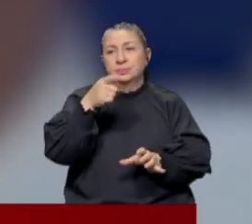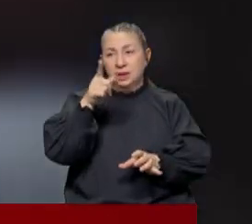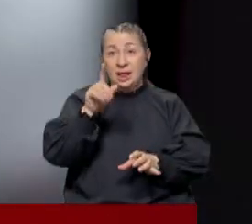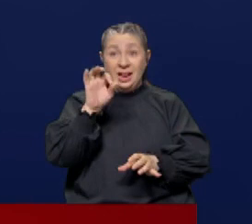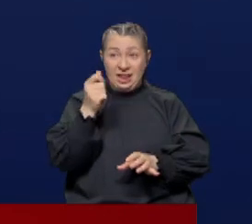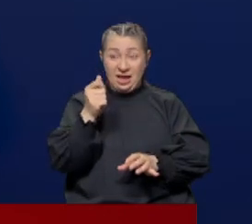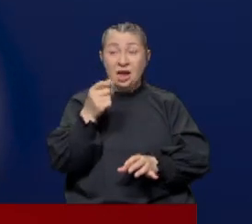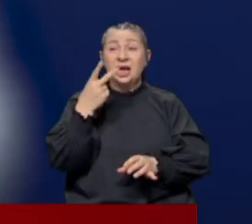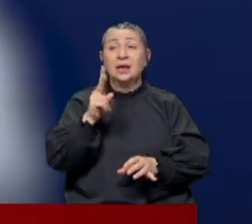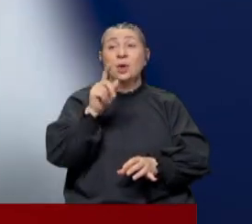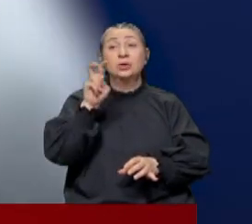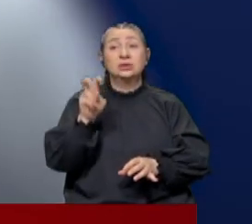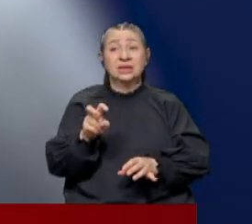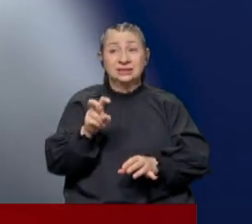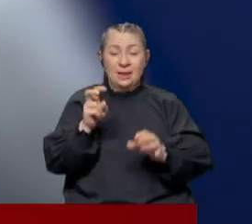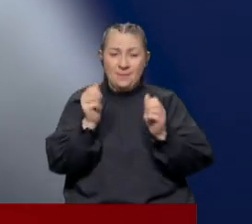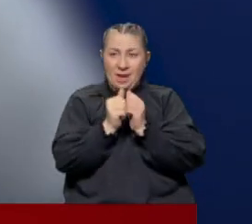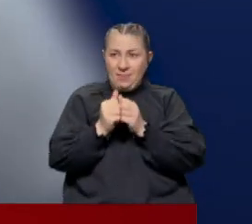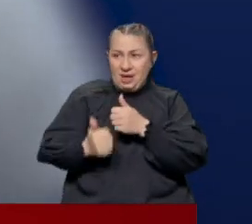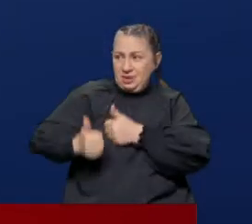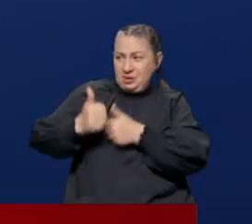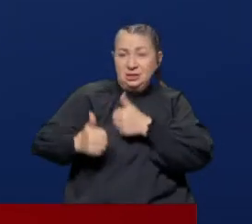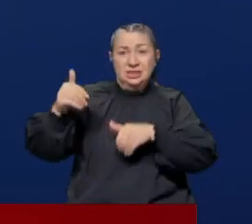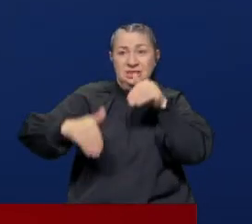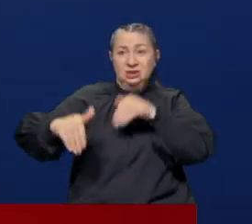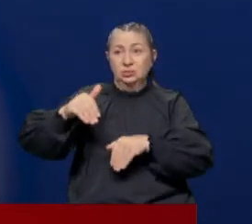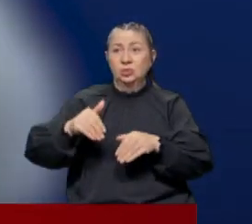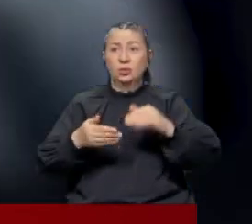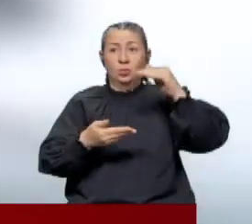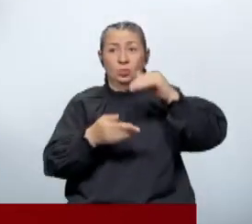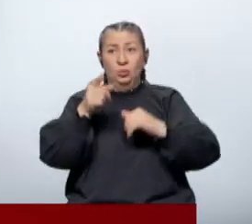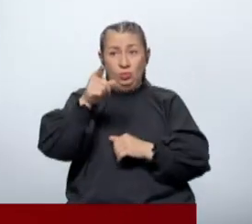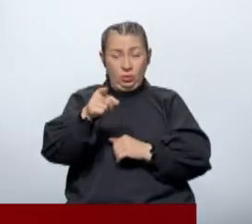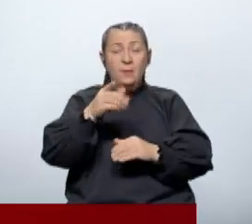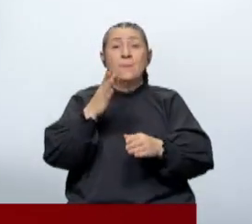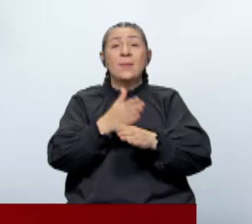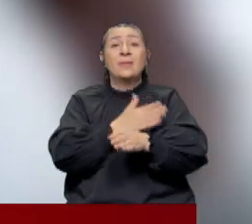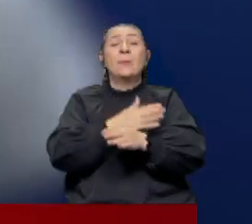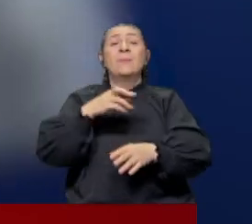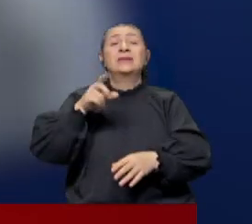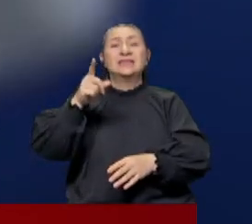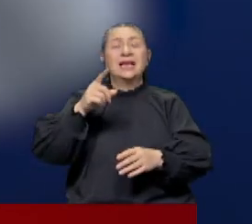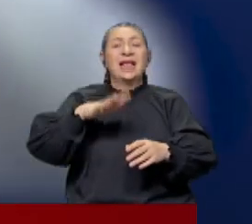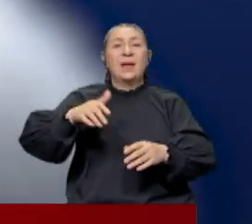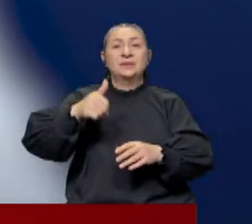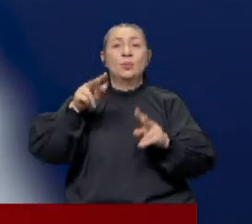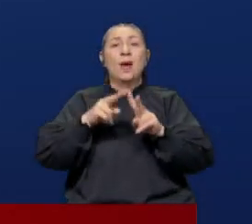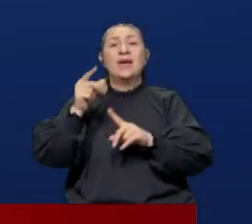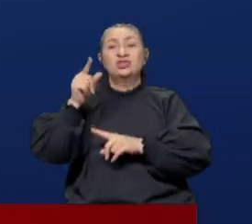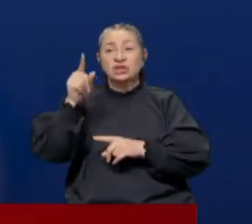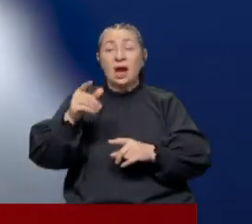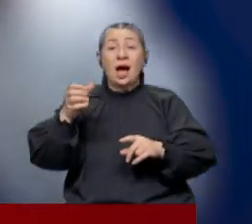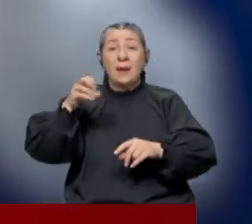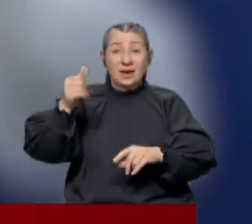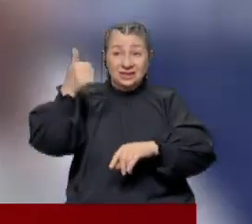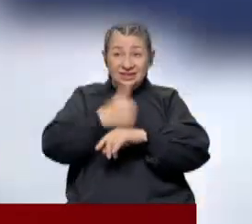50 lirayı. 2018'de beraber yarıştığımız seçimde bunu dolduruyordunuz. Memleket Partisi Genel Başkanı Muharrem İnce ise AK Parti'nin